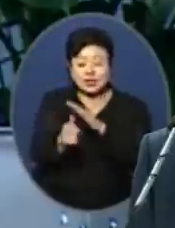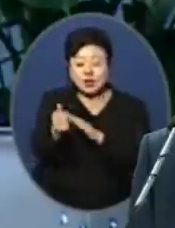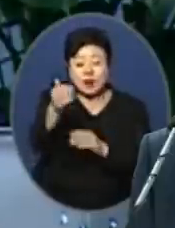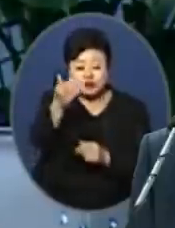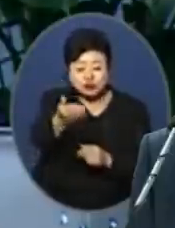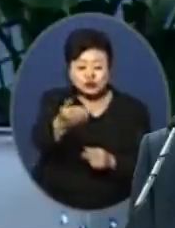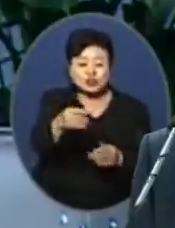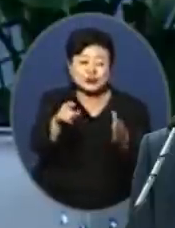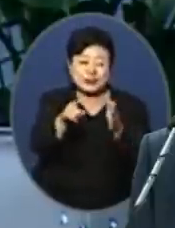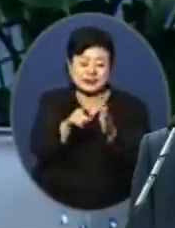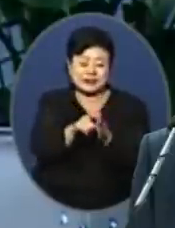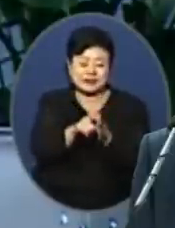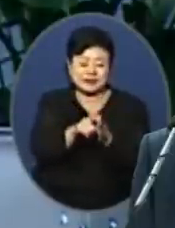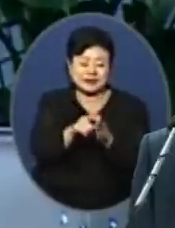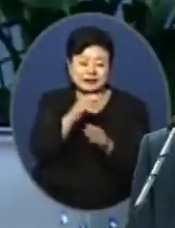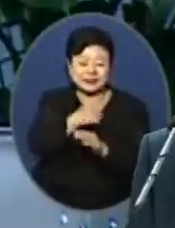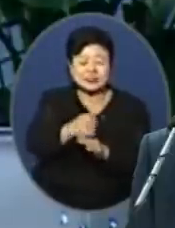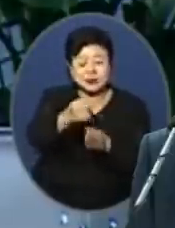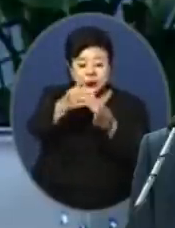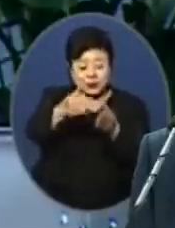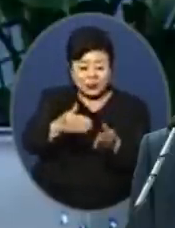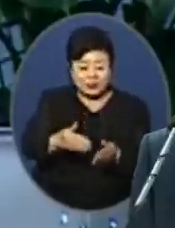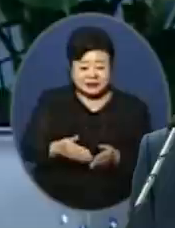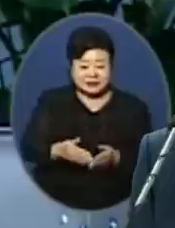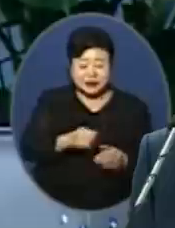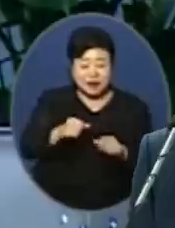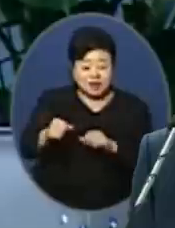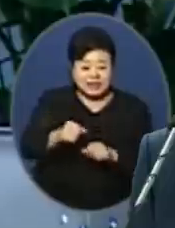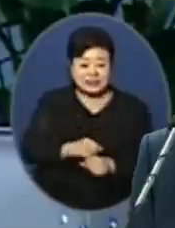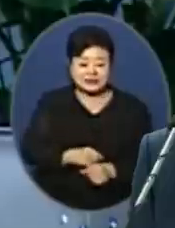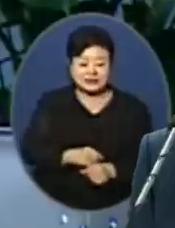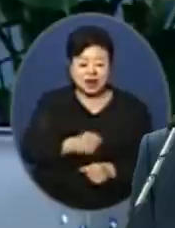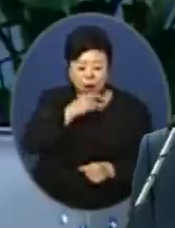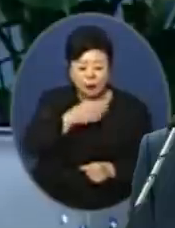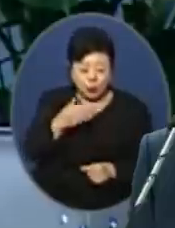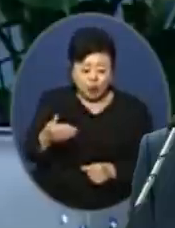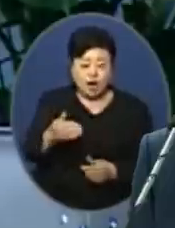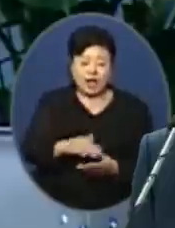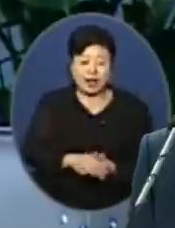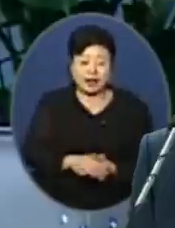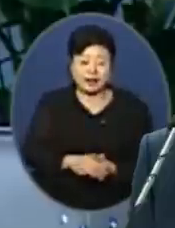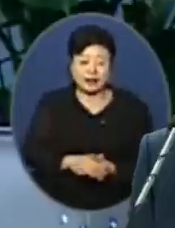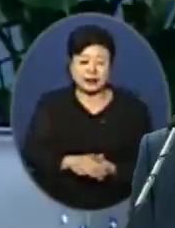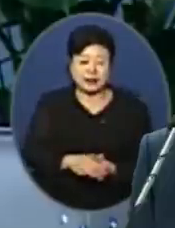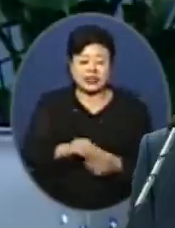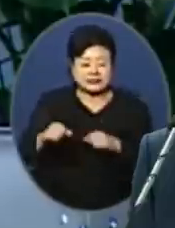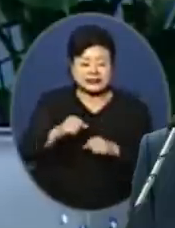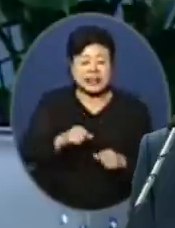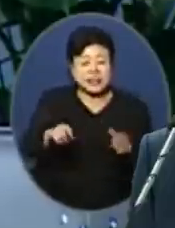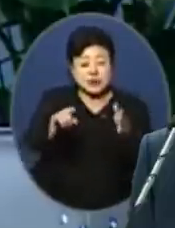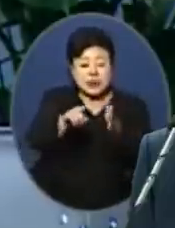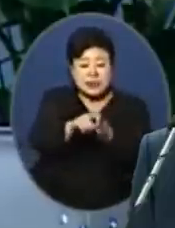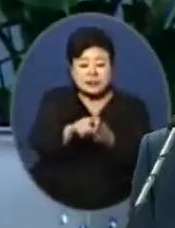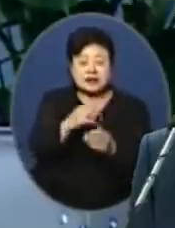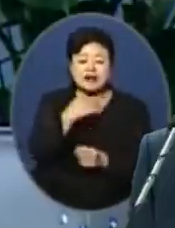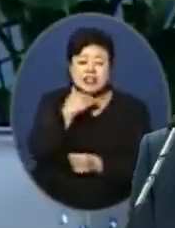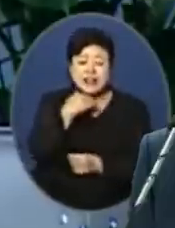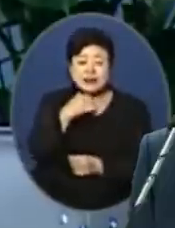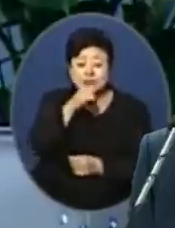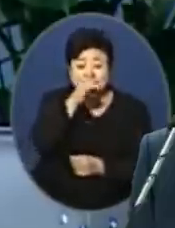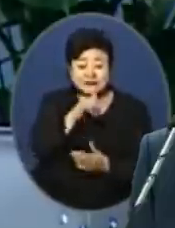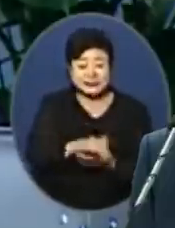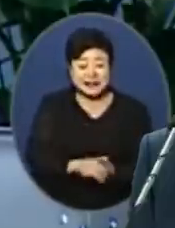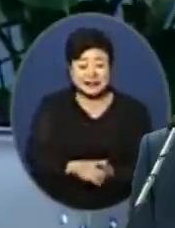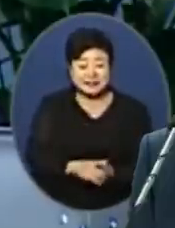소망을 주시기 위해서 그리스도를 통해서 역사하고 보혈은 그것을 시행하기 위해서 기다리고 있는